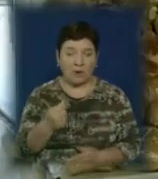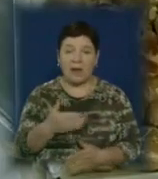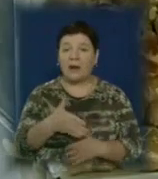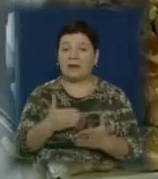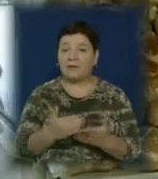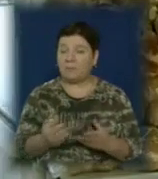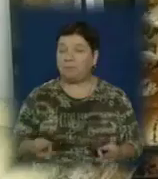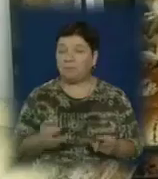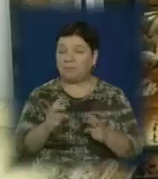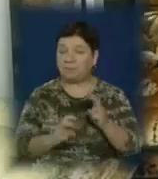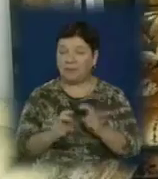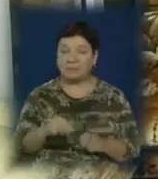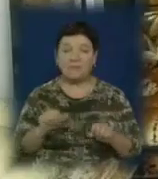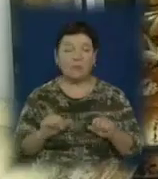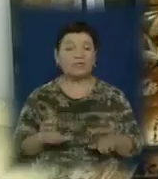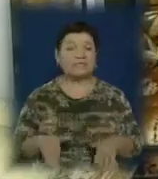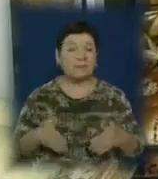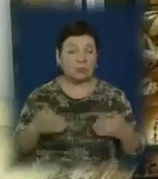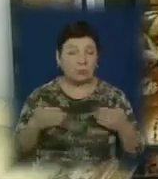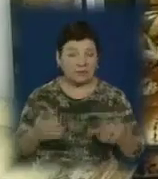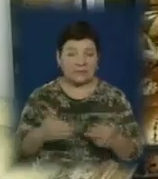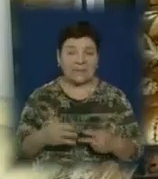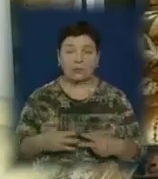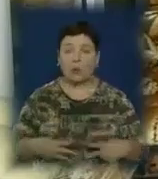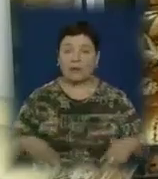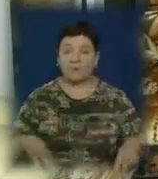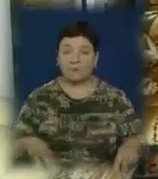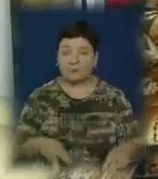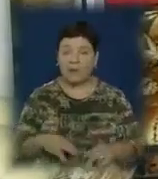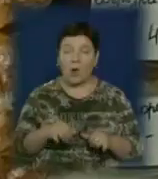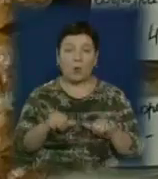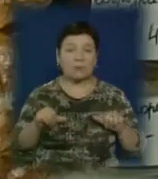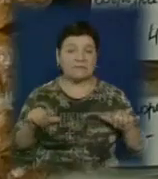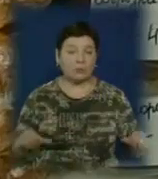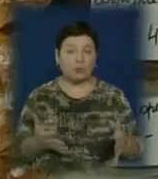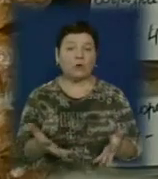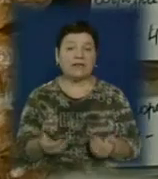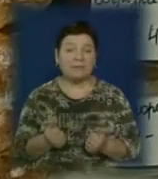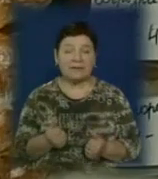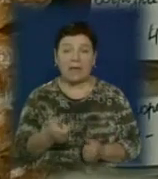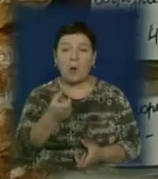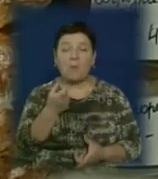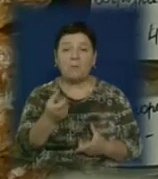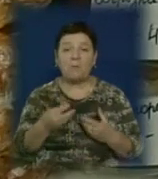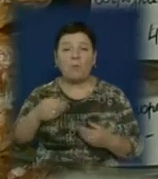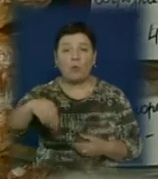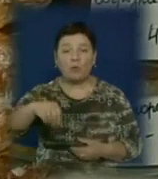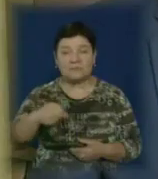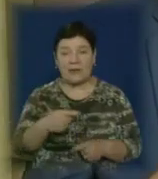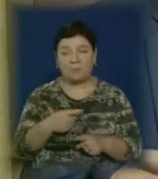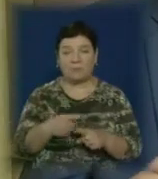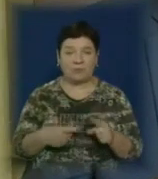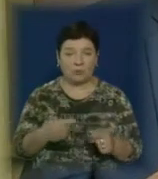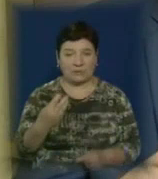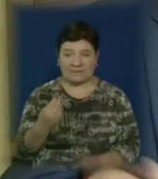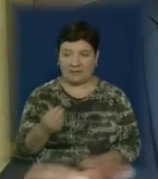хлібопекарське підприємство може звернутися до департаменту агропромислового розвитку та отримати борошно за пільговими цінами. Ми